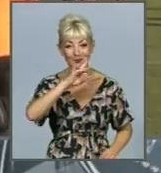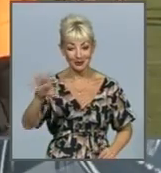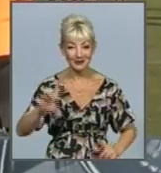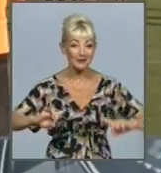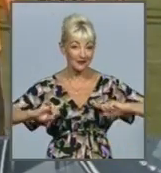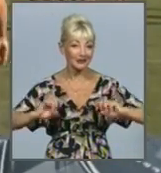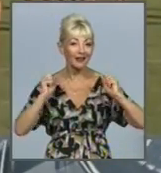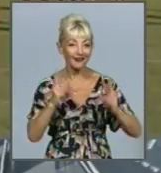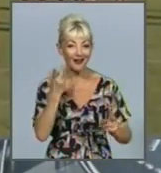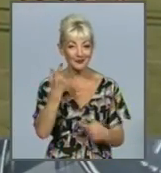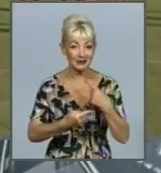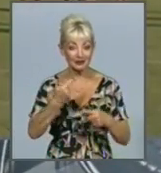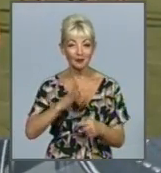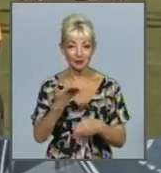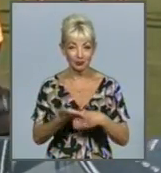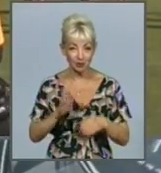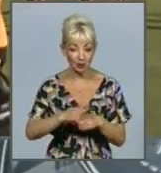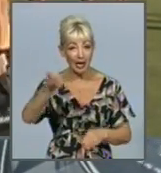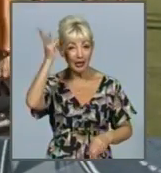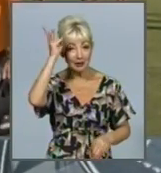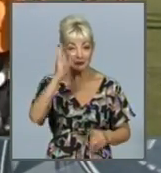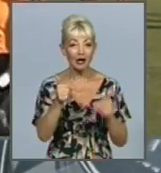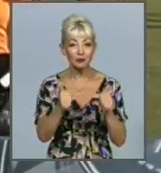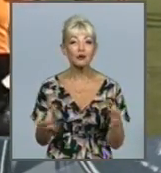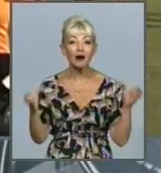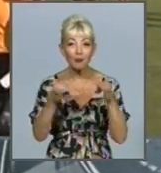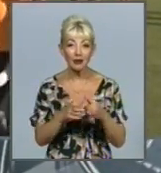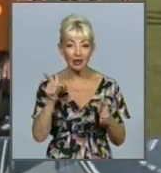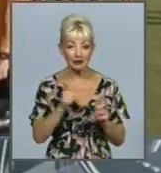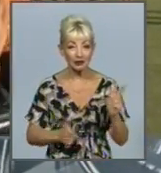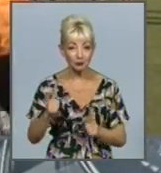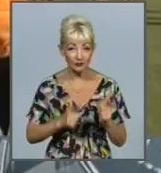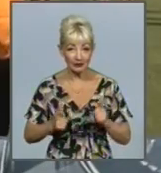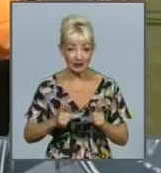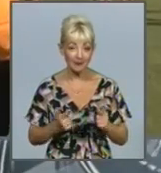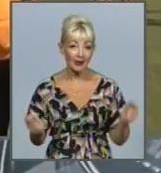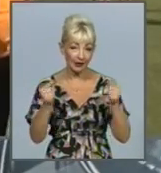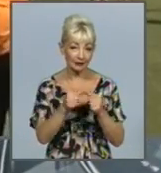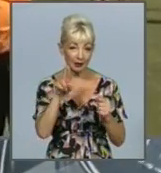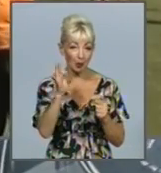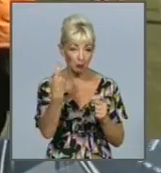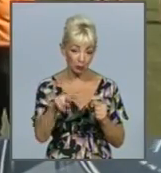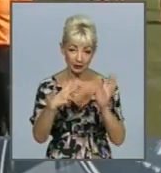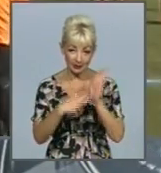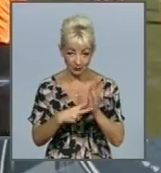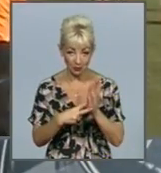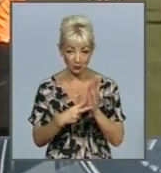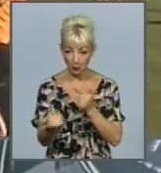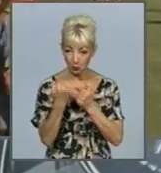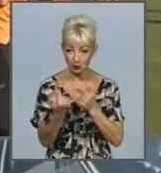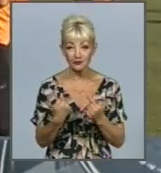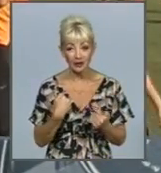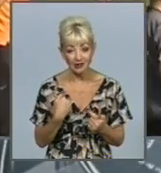как всегда, у нас был тяжелый, потому что Хмельницкий хорошая команда, они готовятся конкретно под семерку против нас играть, поэтому нам все